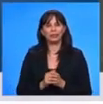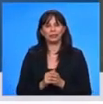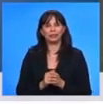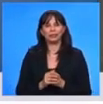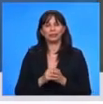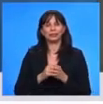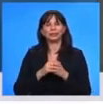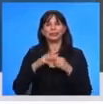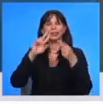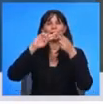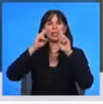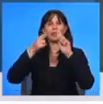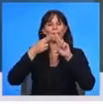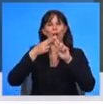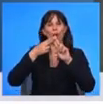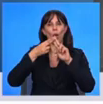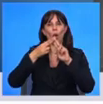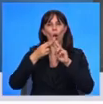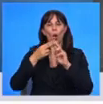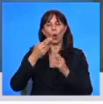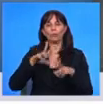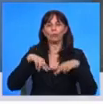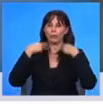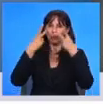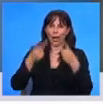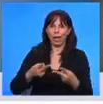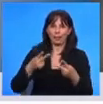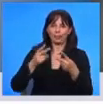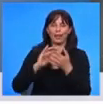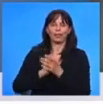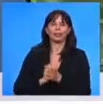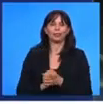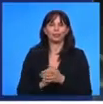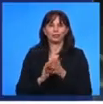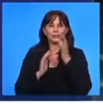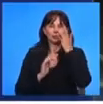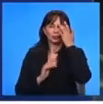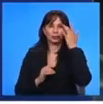להתראות, תודה רבה. דרישת שלום בחזרה. ביי. טוב.